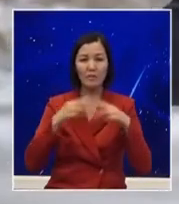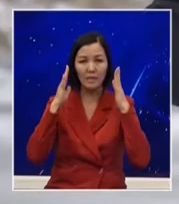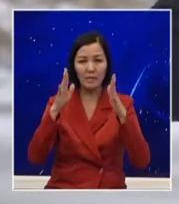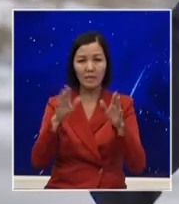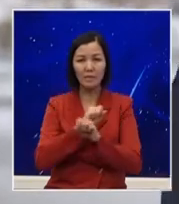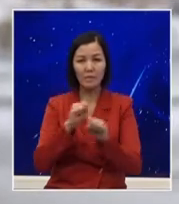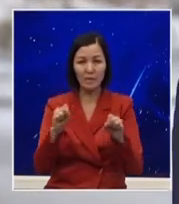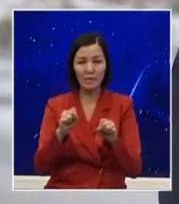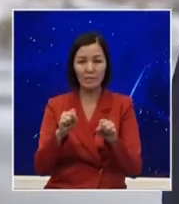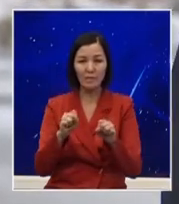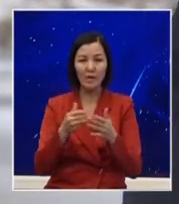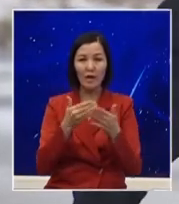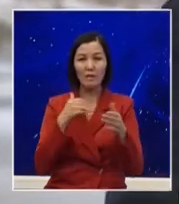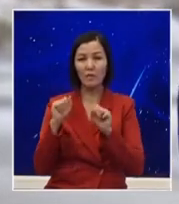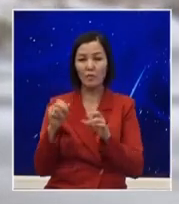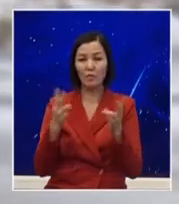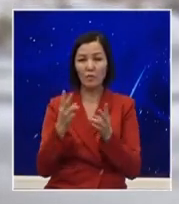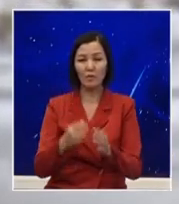ережелерін сақтамаудан орын алған.